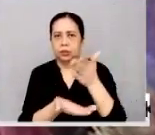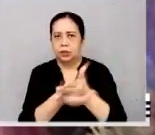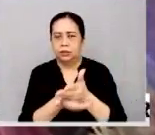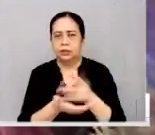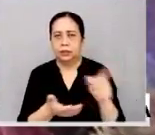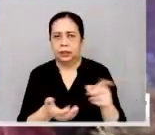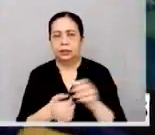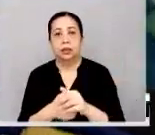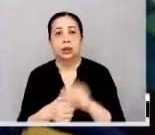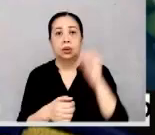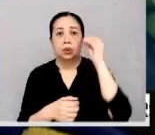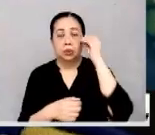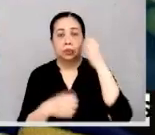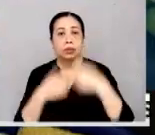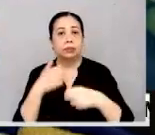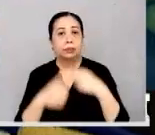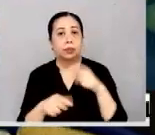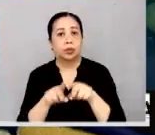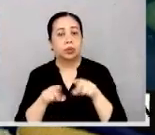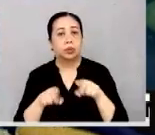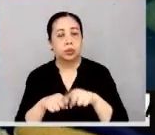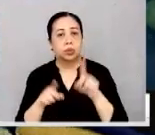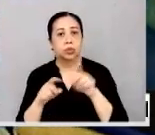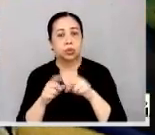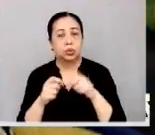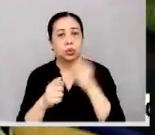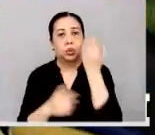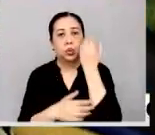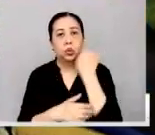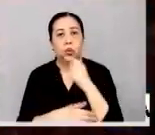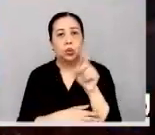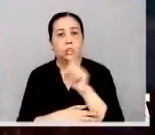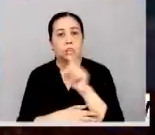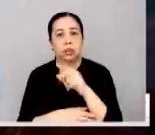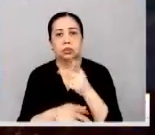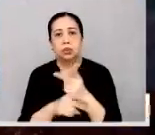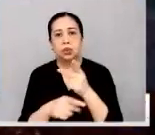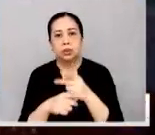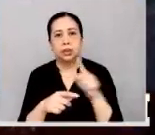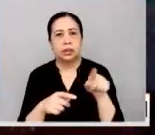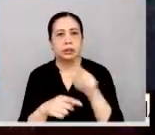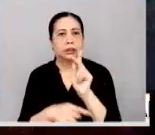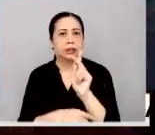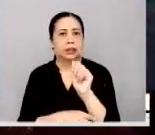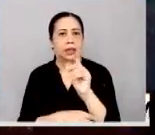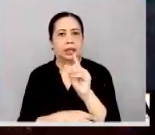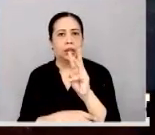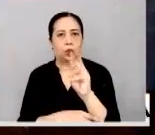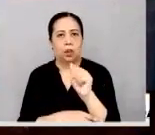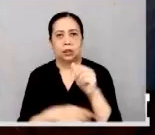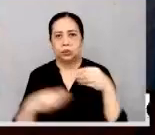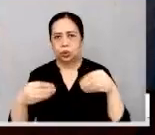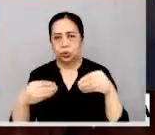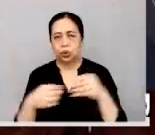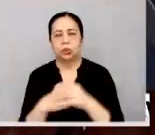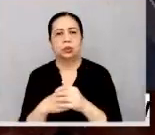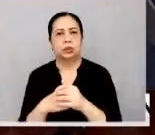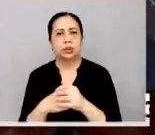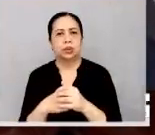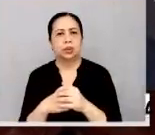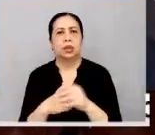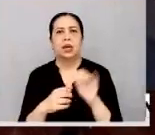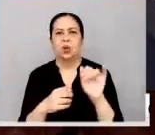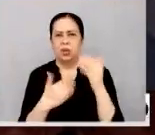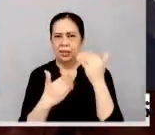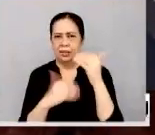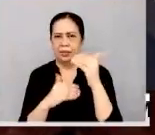sa sibuyas, problemado rin ang nagkukulang na supply ng produkto sa mga kadiwa store. May limitado raw, o kaya limitado